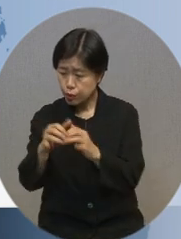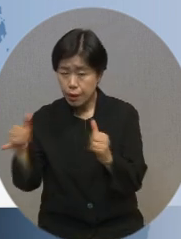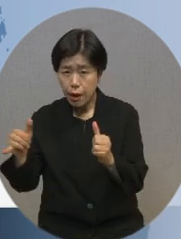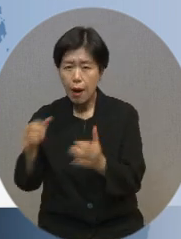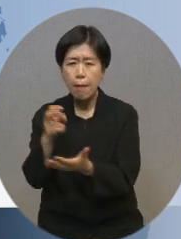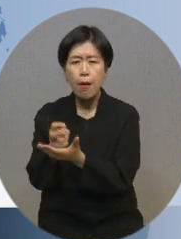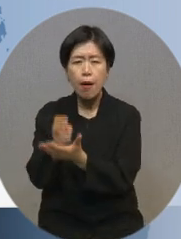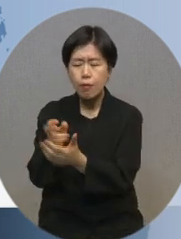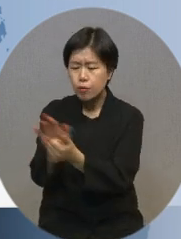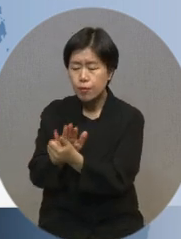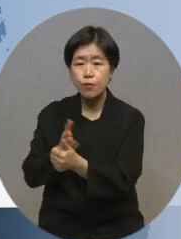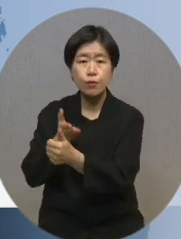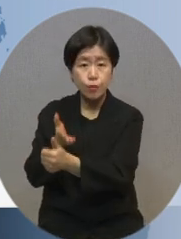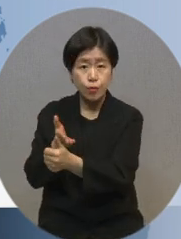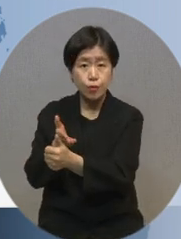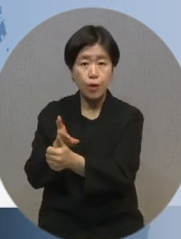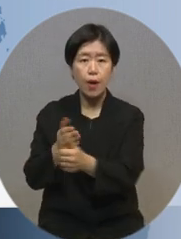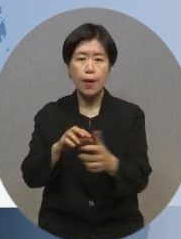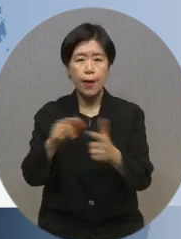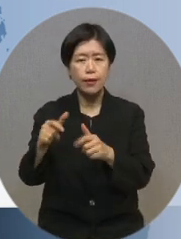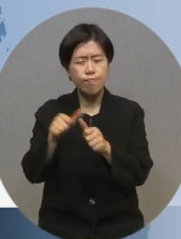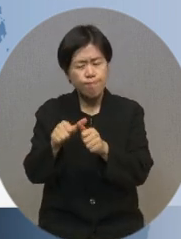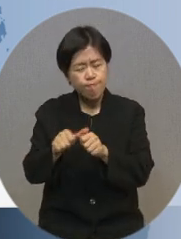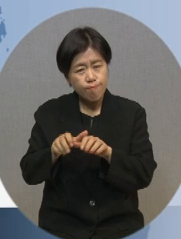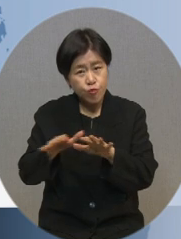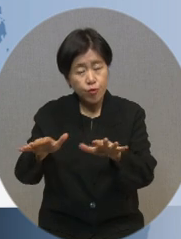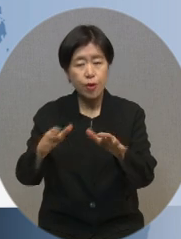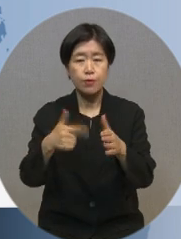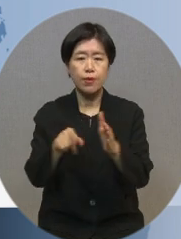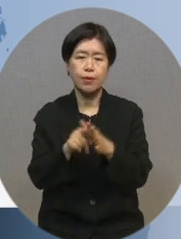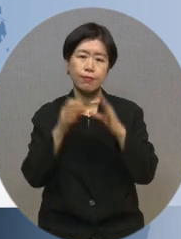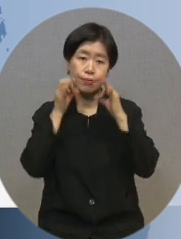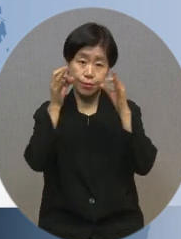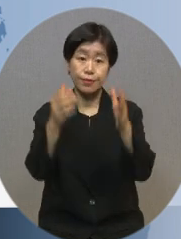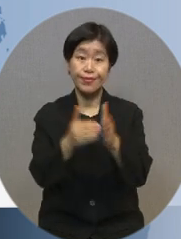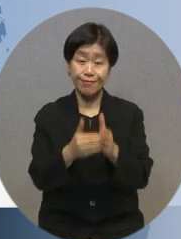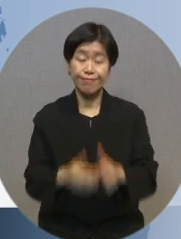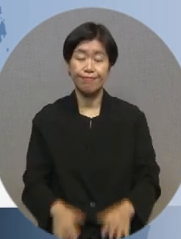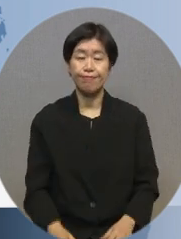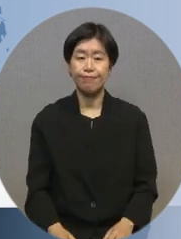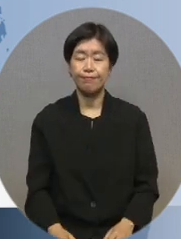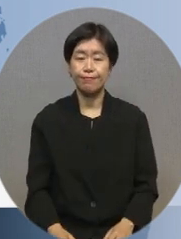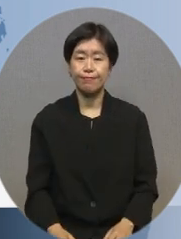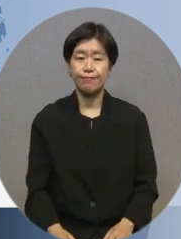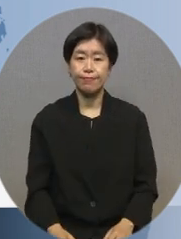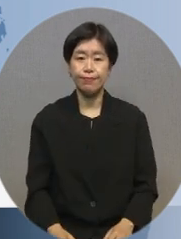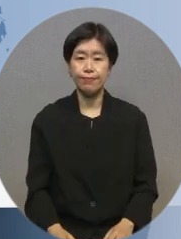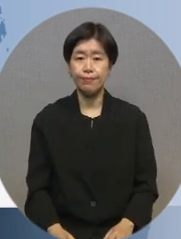위한 법률 서비스 수준을 높이고자 힘써 왔는데요. 정운선 기자가 전해드립니다.